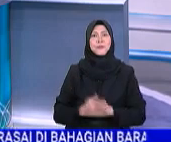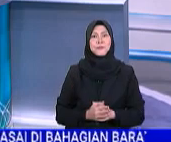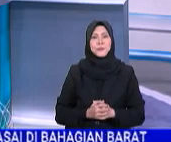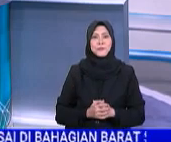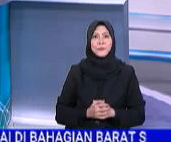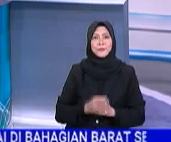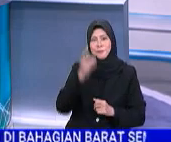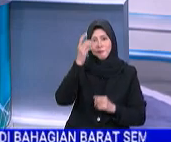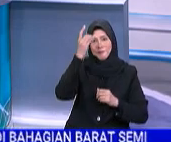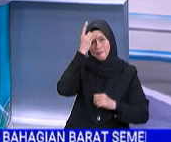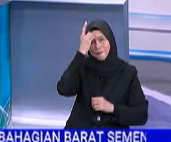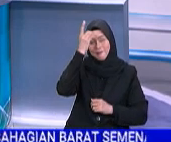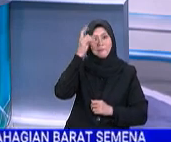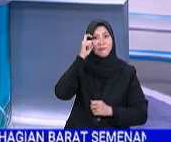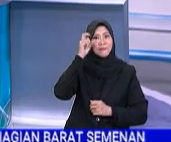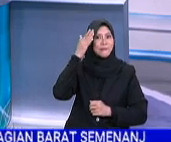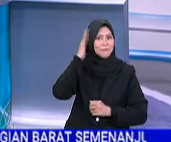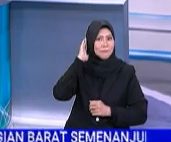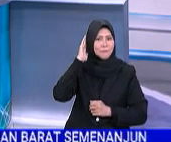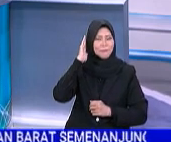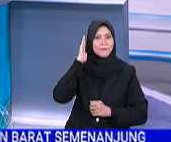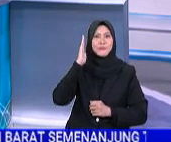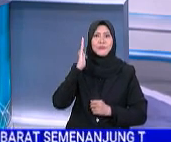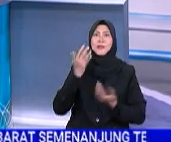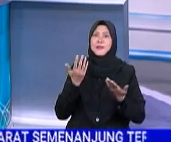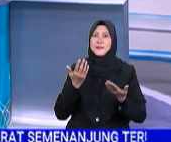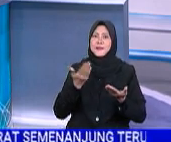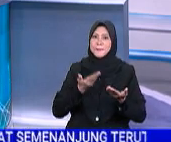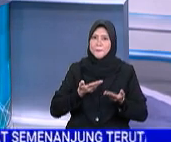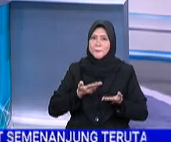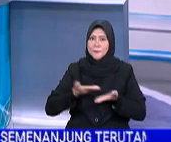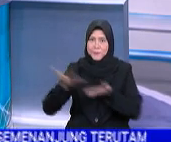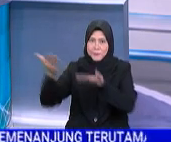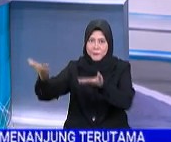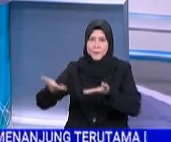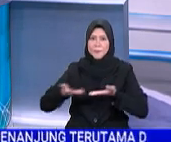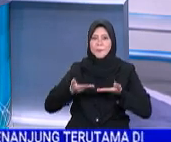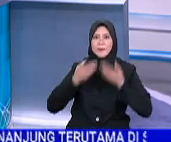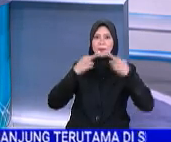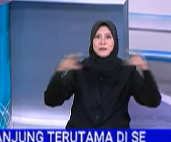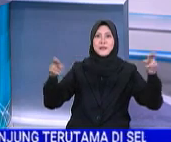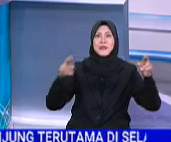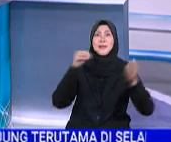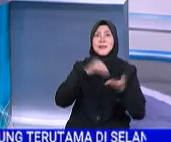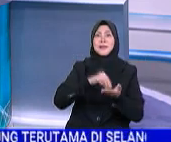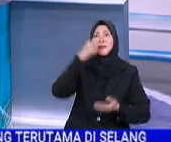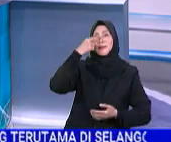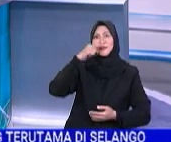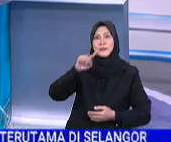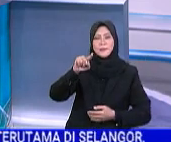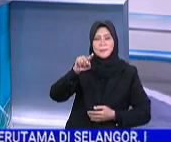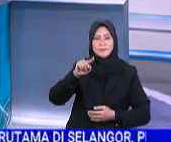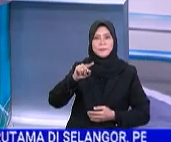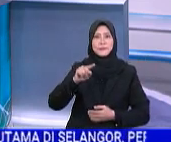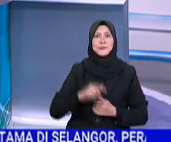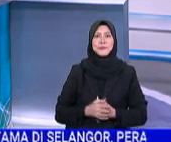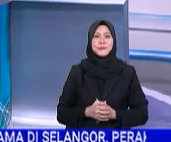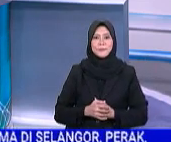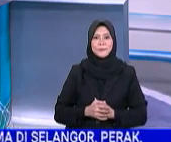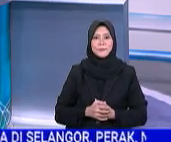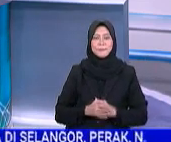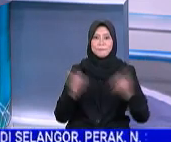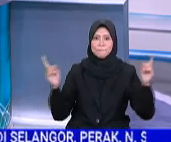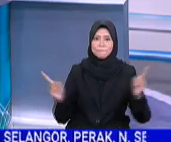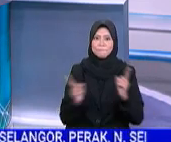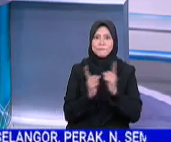Dato' Sri Ismail Sabri Yaakob diberi sambutan rasmi oleh rakan sejawatnya di Thailand, Jeneral Prayut Chan-o-cha.